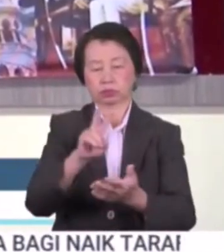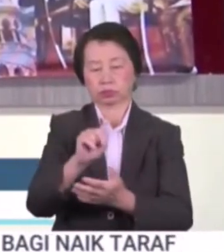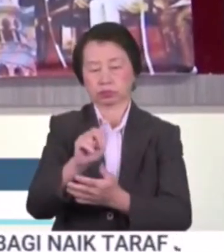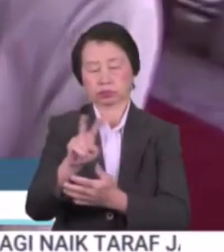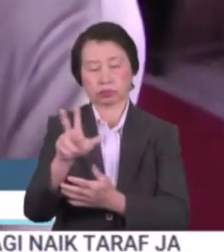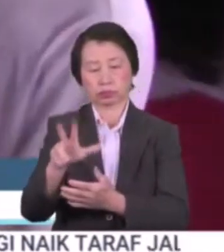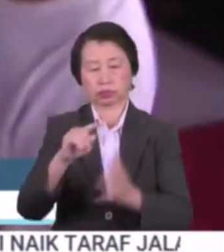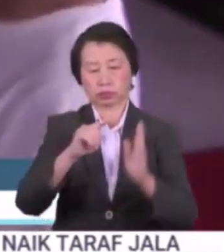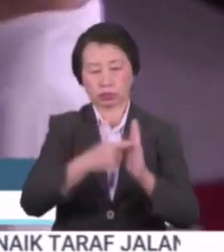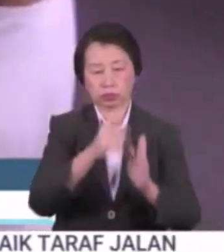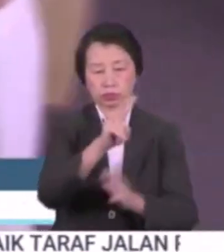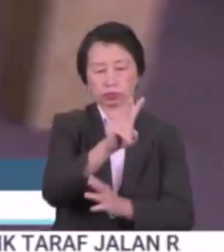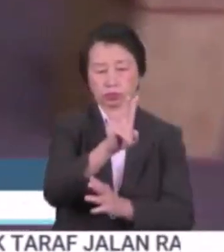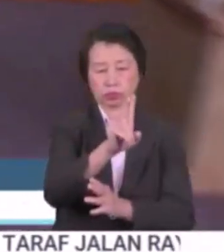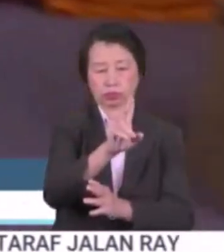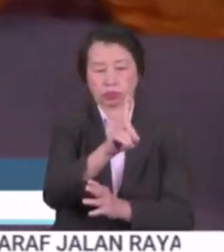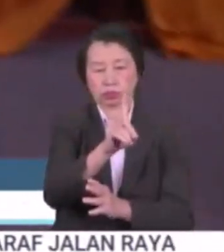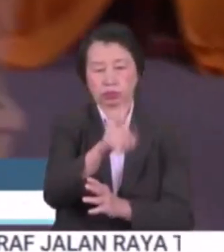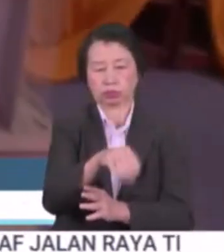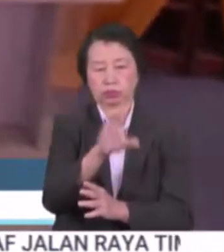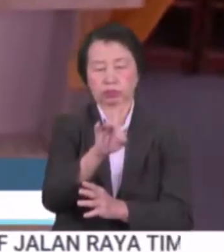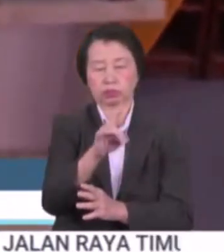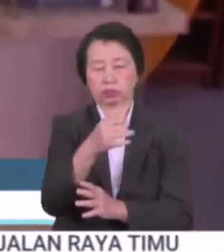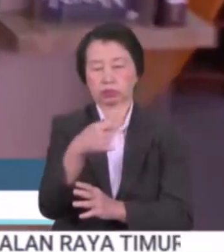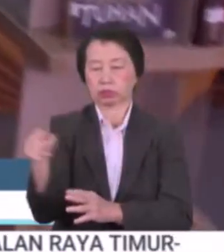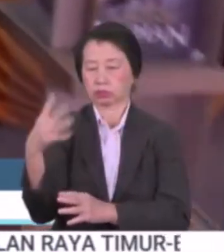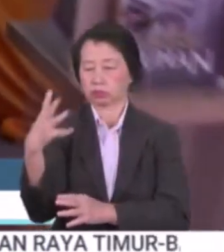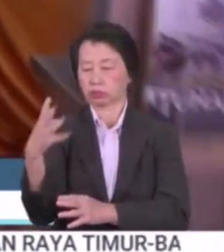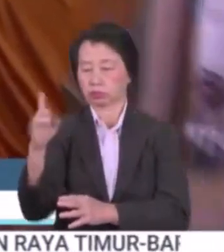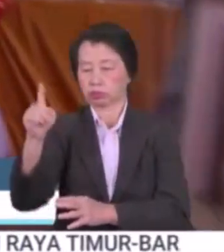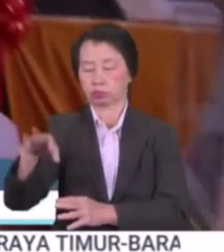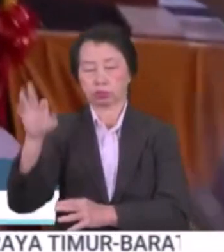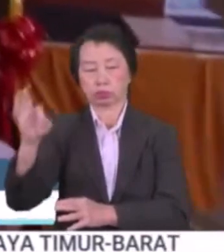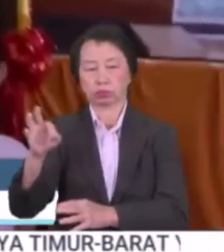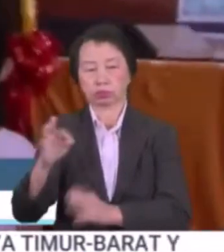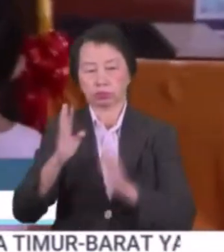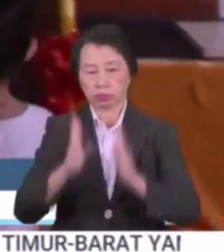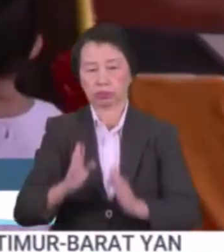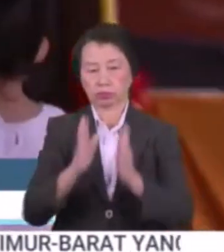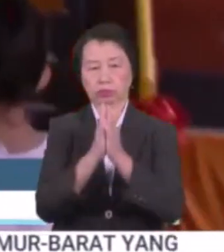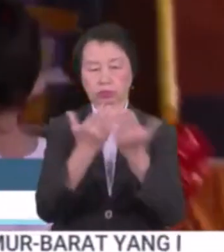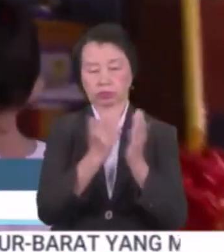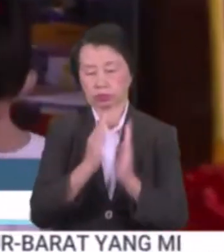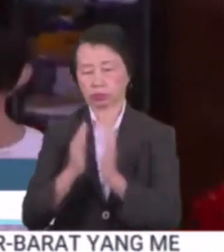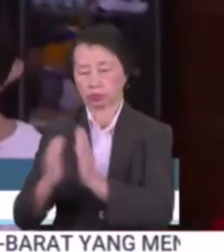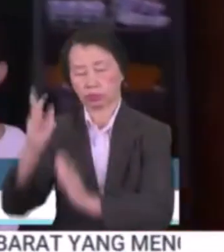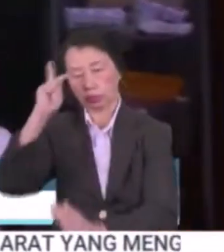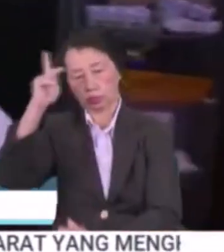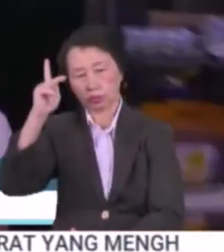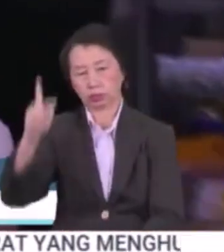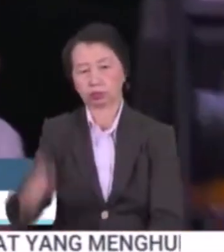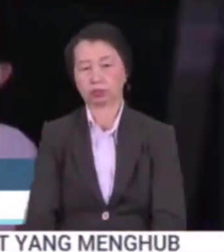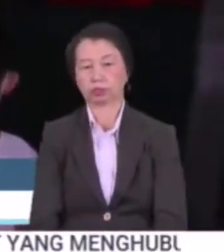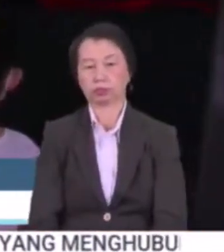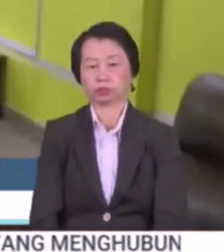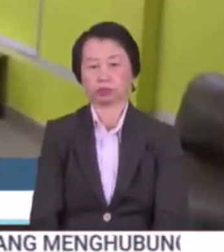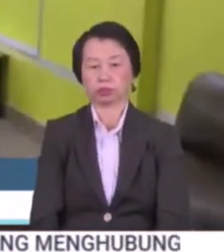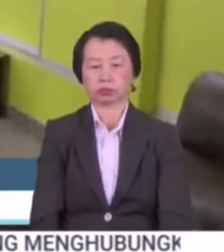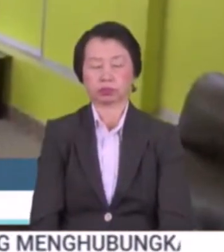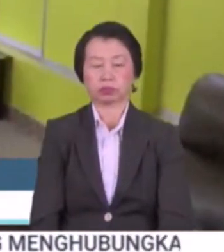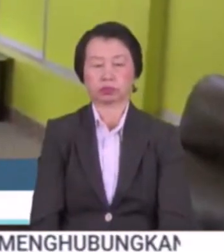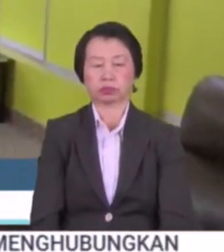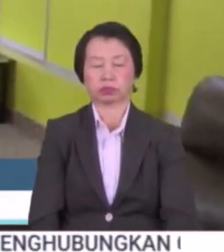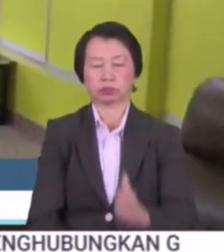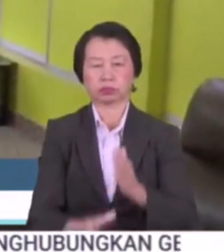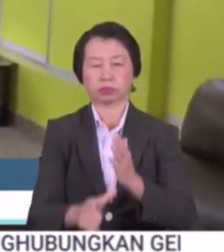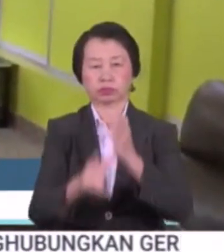2023 bermula 21 Ogos hingga 14 September oleh Pembandaran Perpustakaan Awam Kelantan PPAK.